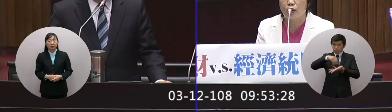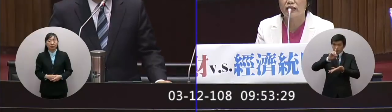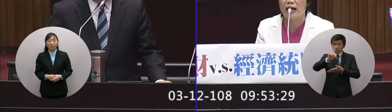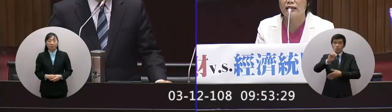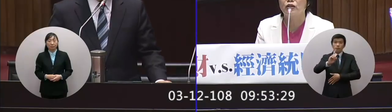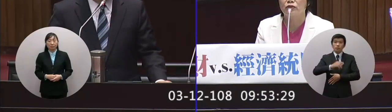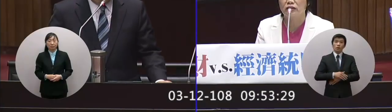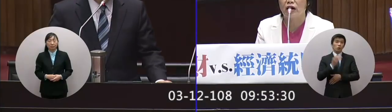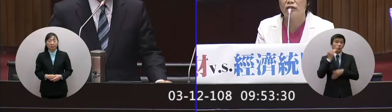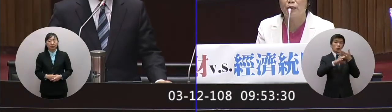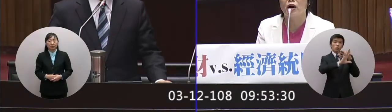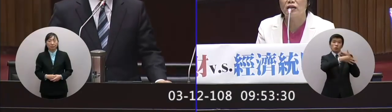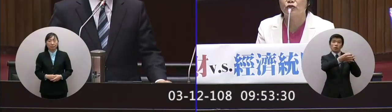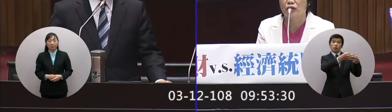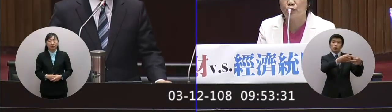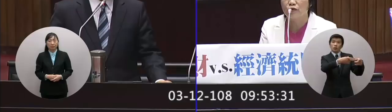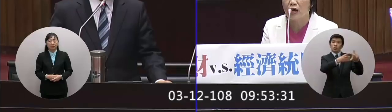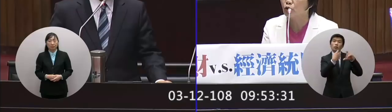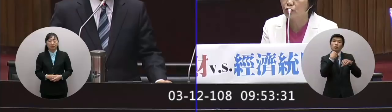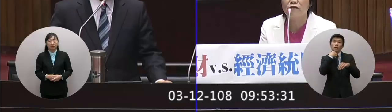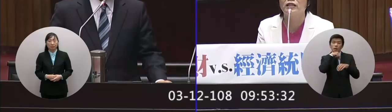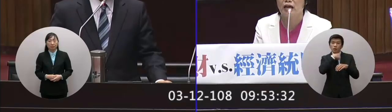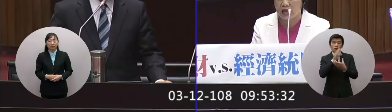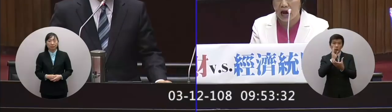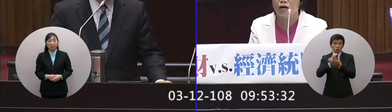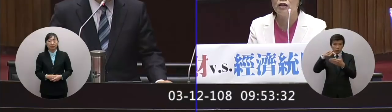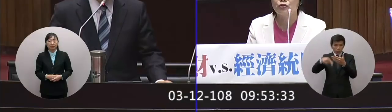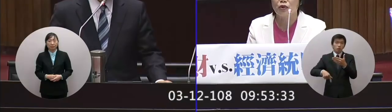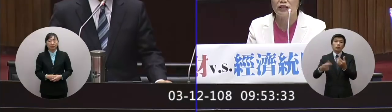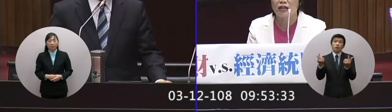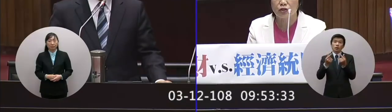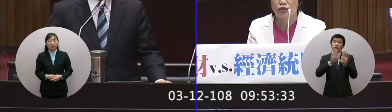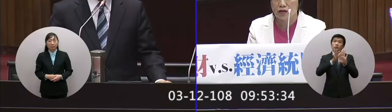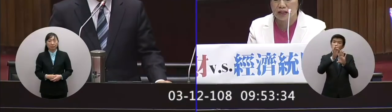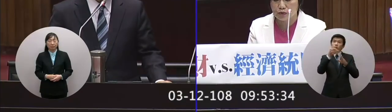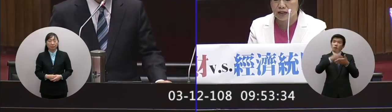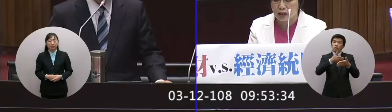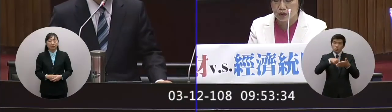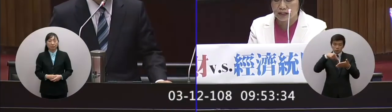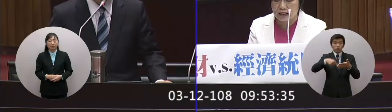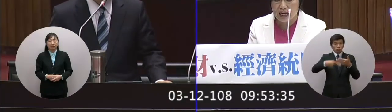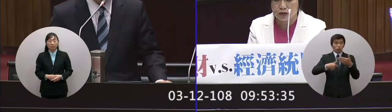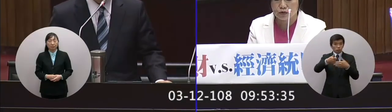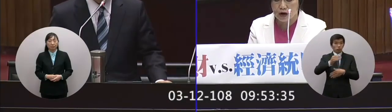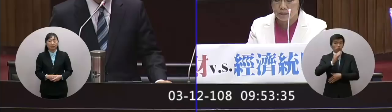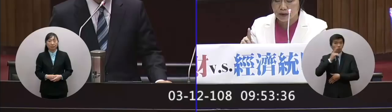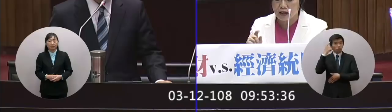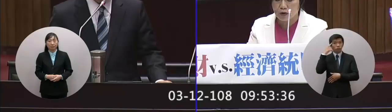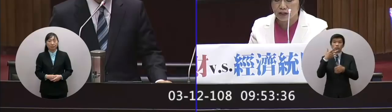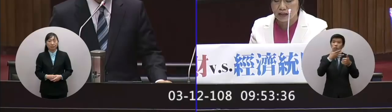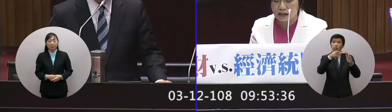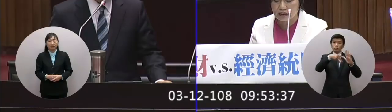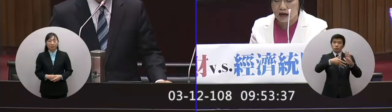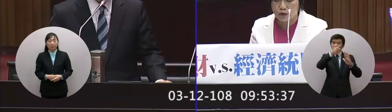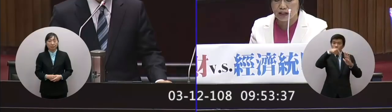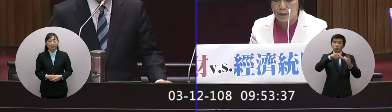台商回台来投资条例，包括课税的部分啊，我觉得非常的好，所以我想要就教一下院长对这样的态度哦。第一